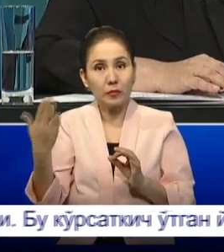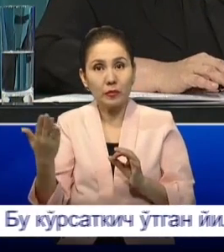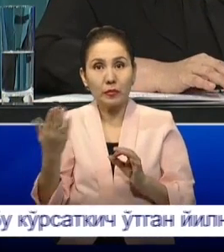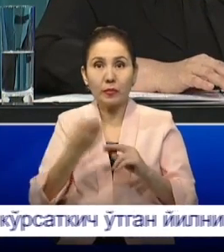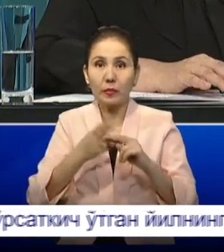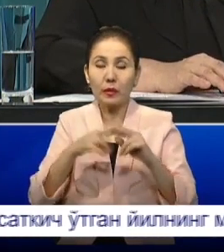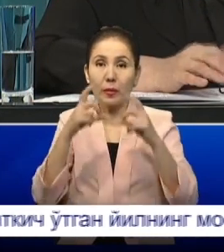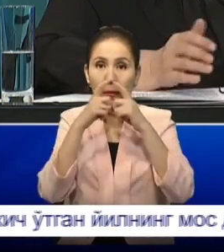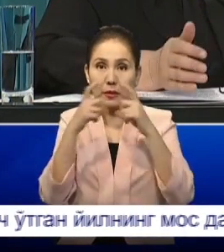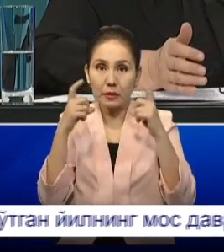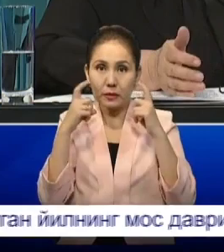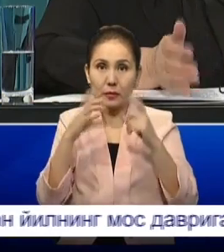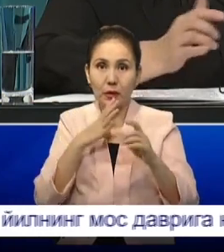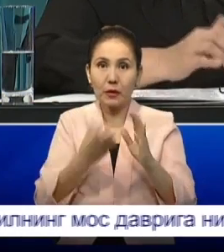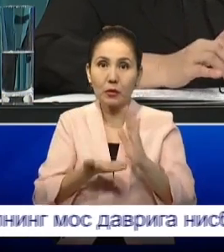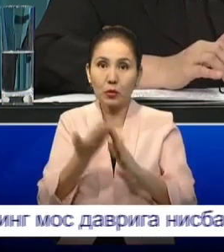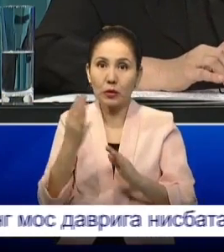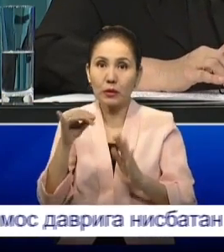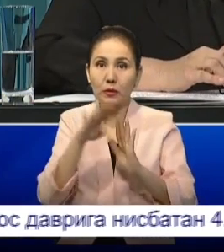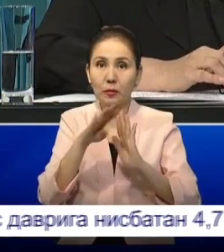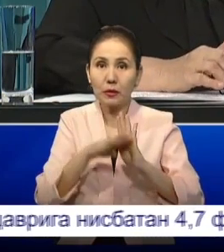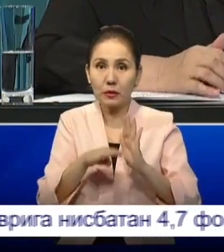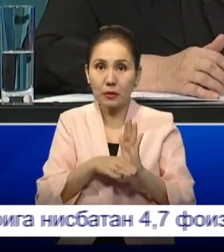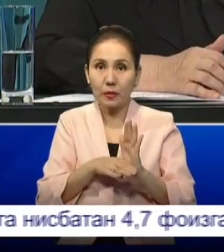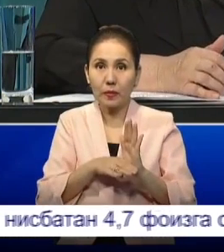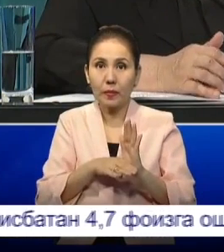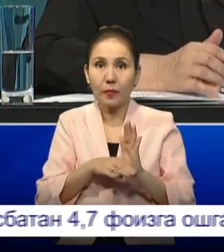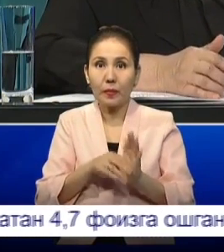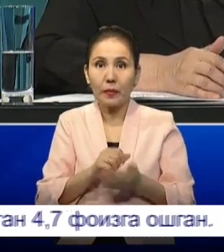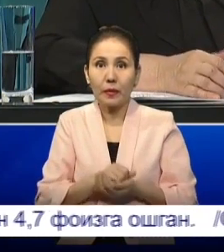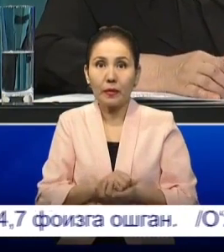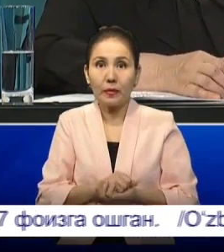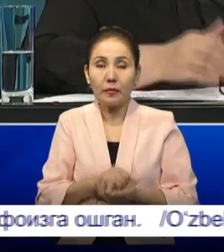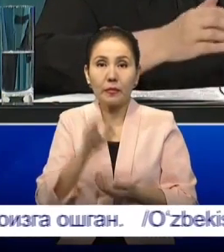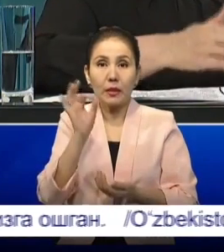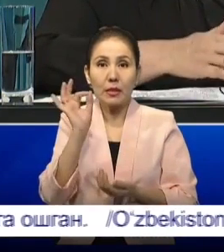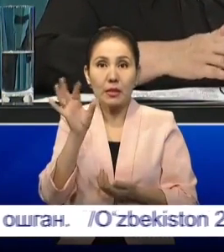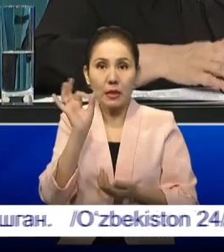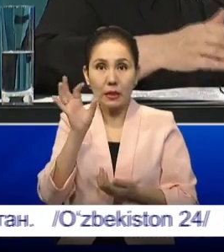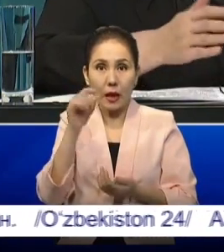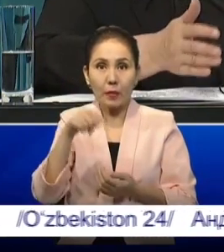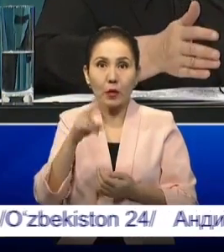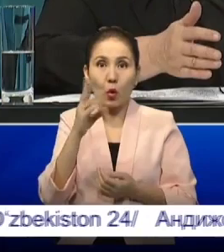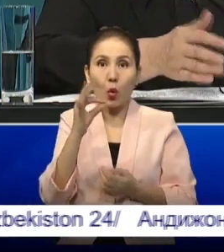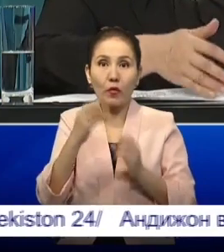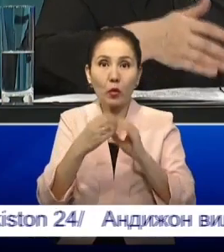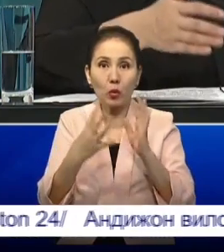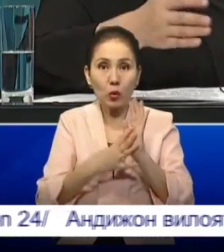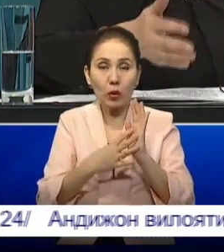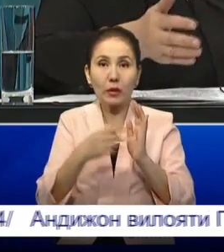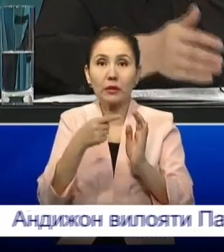эти маски, они были исключены из списка изделий медицинского назначения. Телеграмдаги кучукча МТРК, чизахча COVID, чизахча